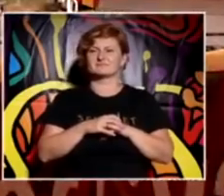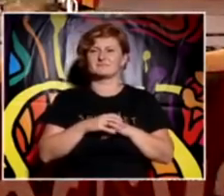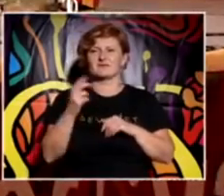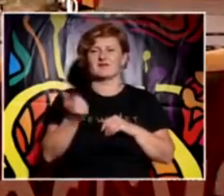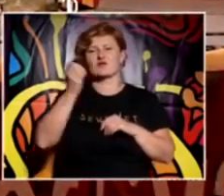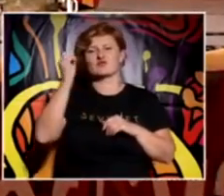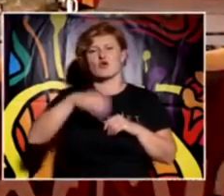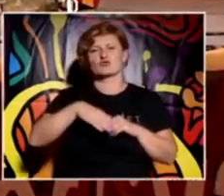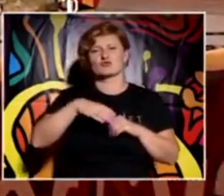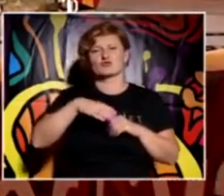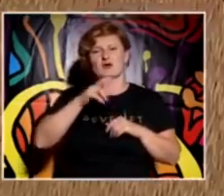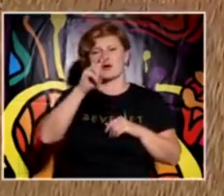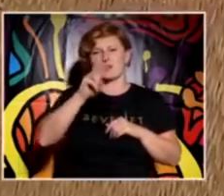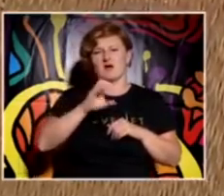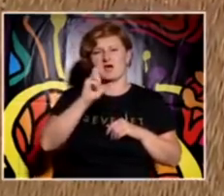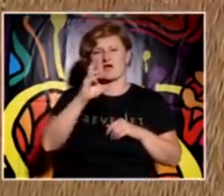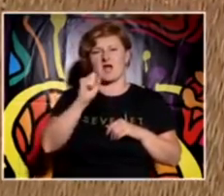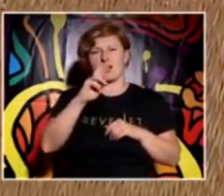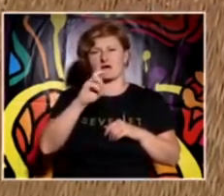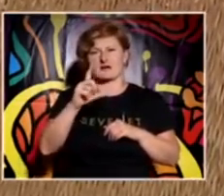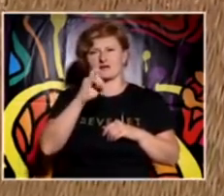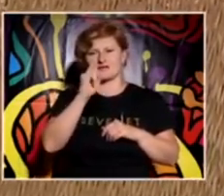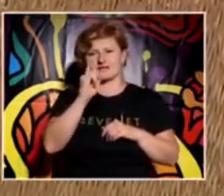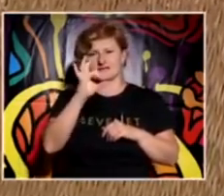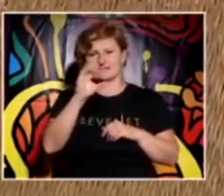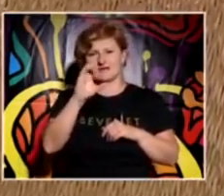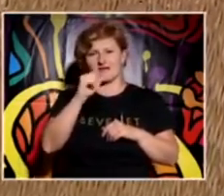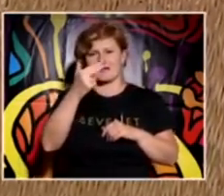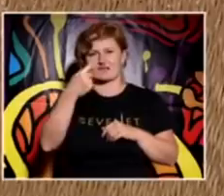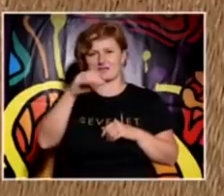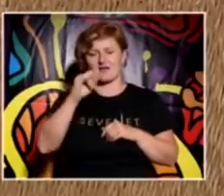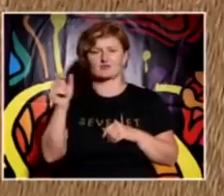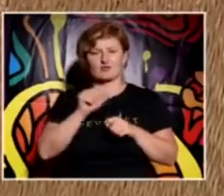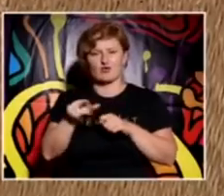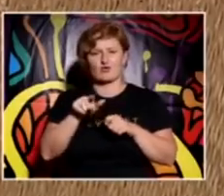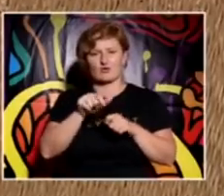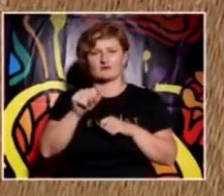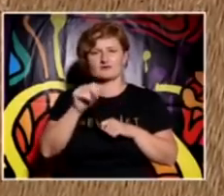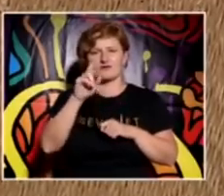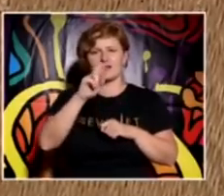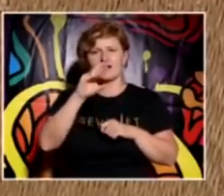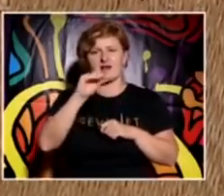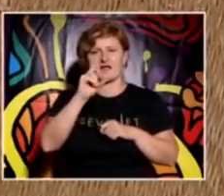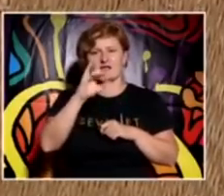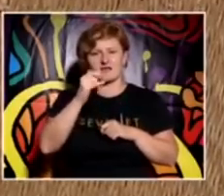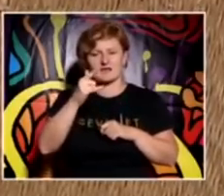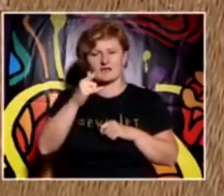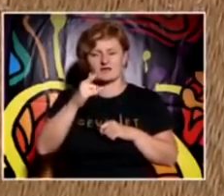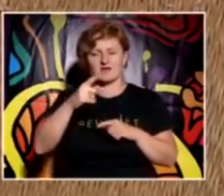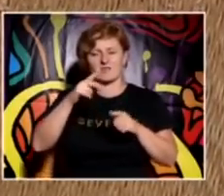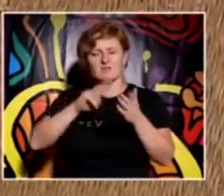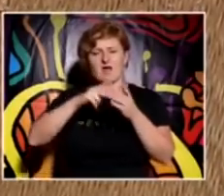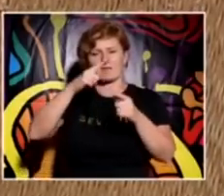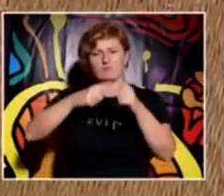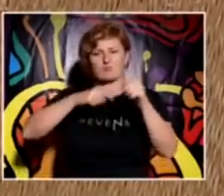Najgorsza na Islandii hakarl, to jest w sumie rekina, którego się zakopuje albo wiesza na pół roku,